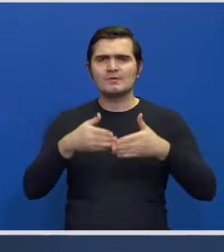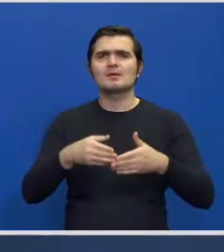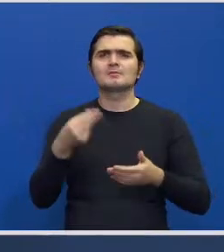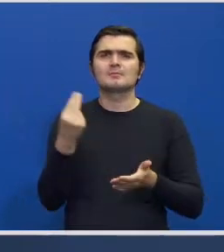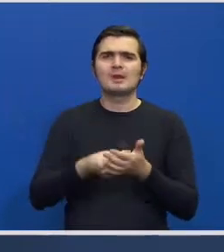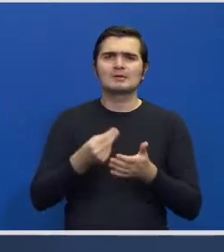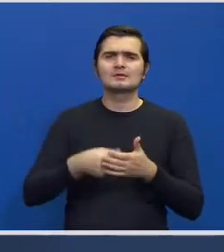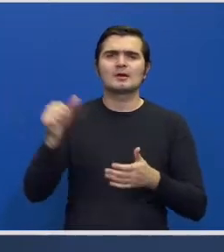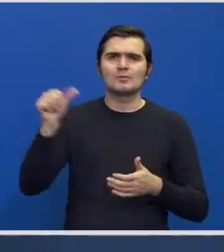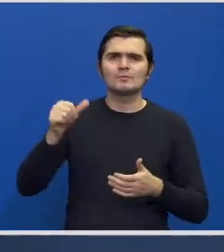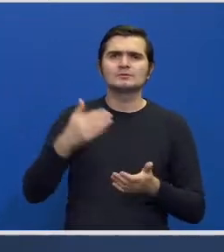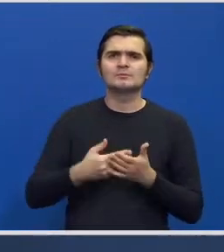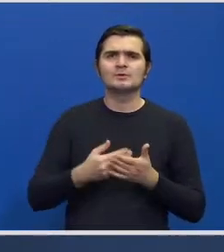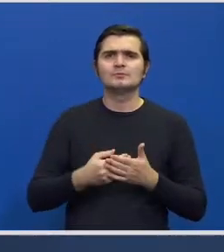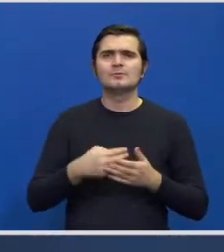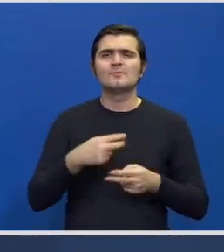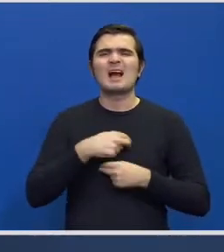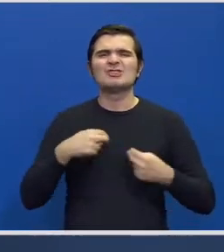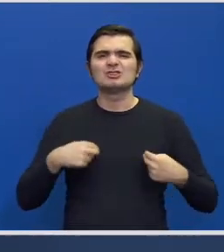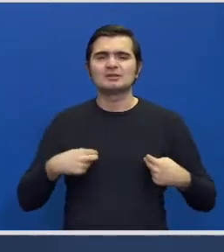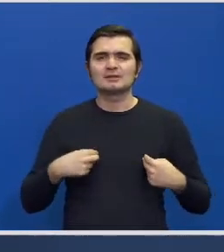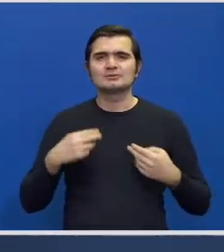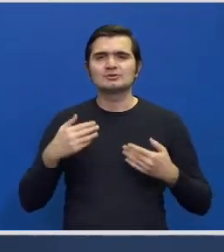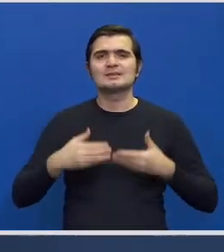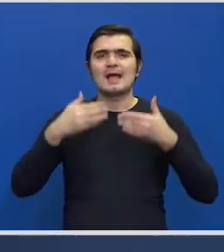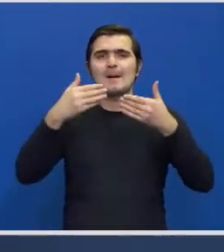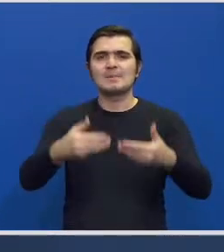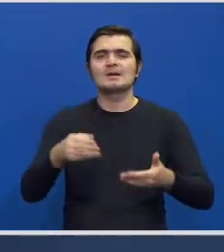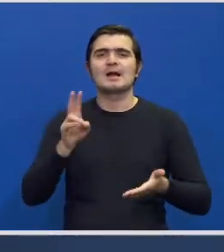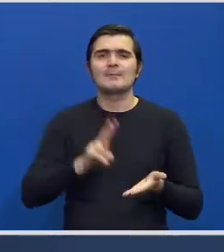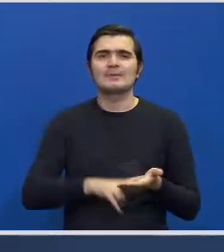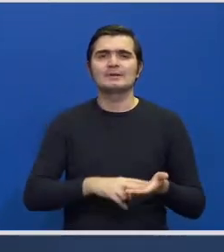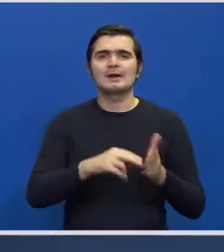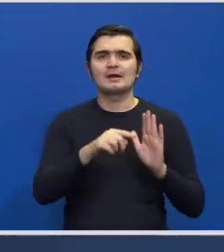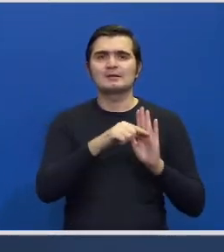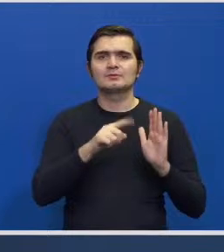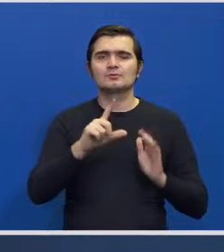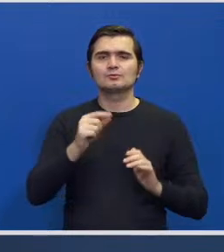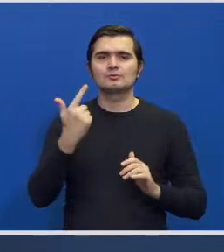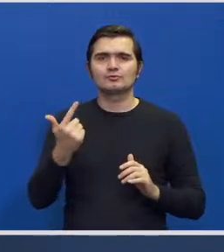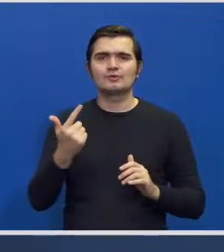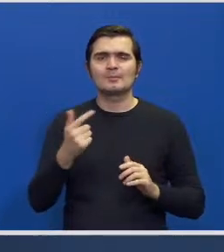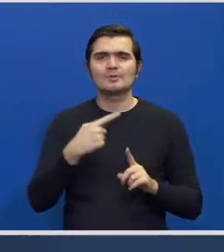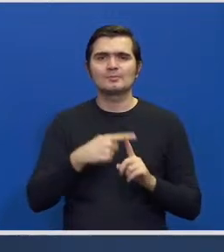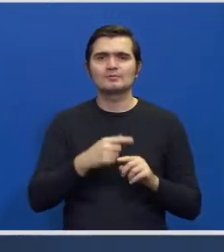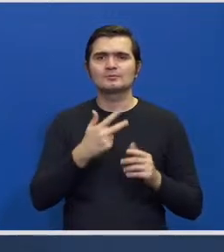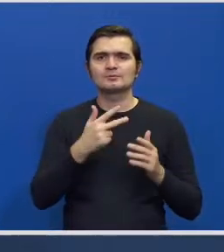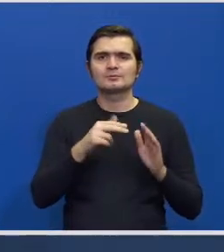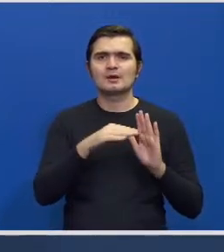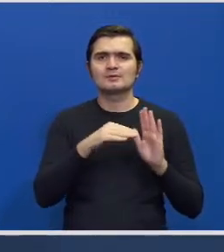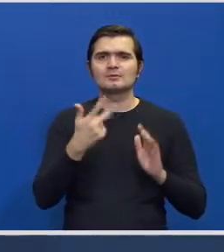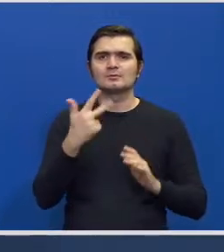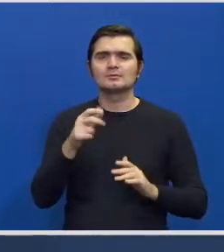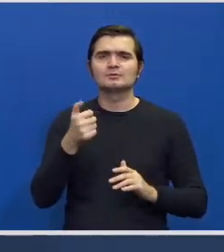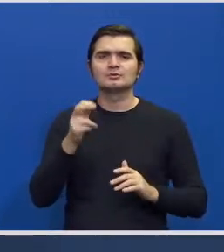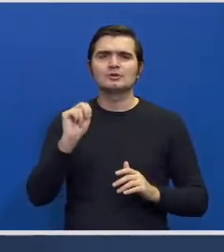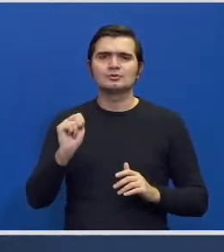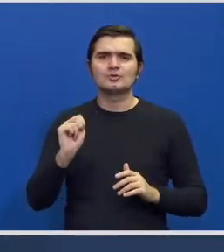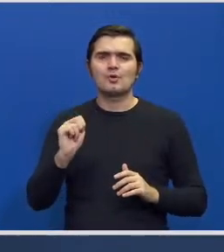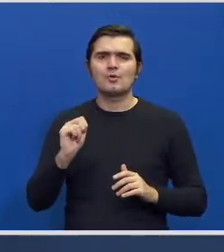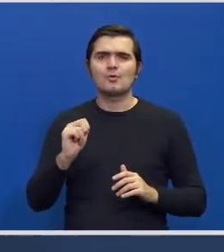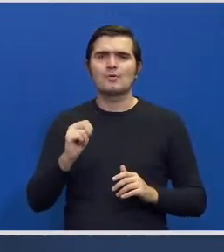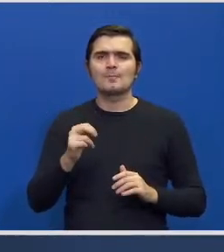calea ferată auto sau naval, decontarea combustibilului în cazul magistraților. Prorogarea aplicării articolului 27 alineat 6 și al